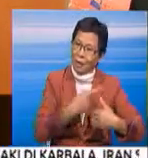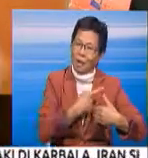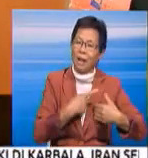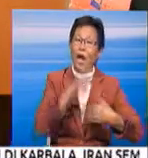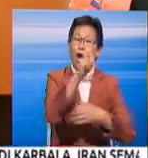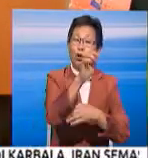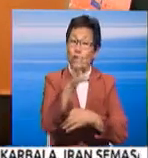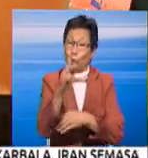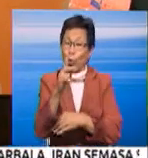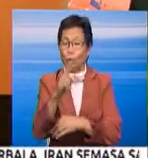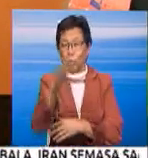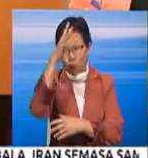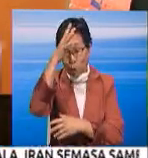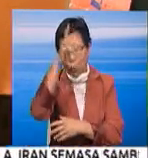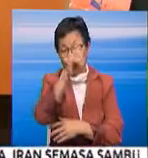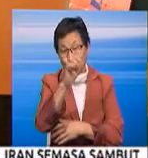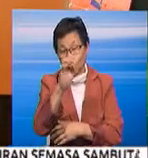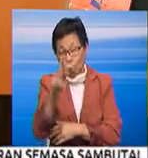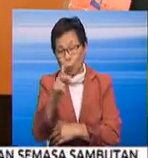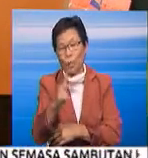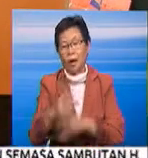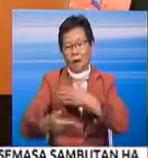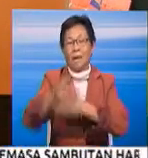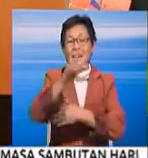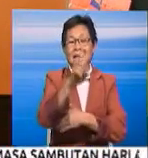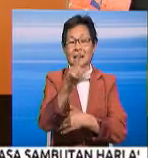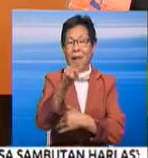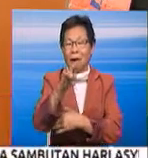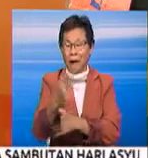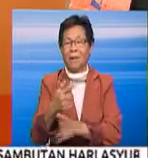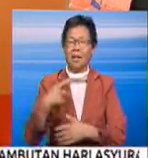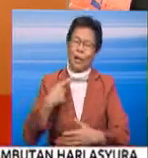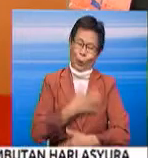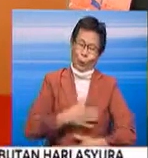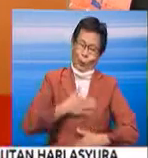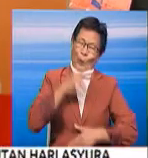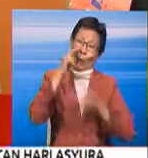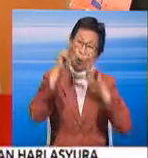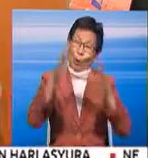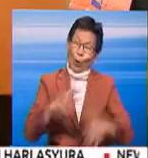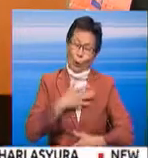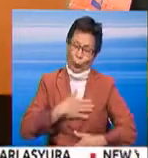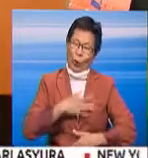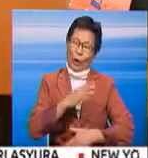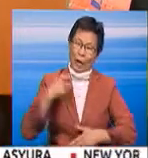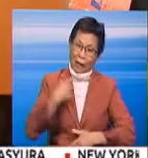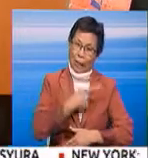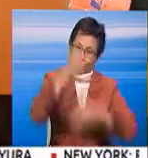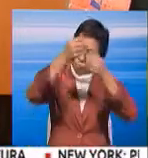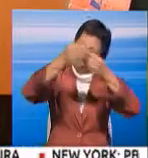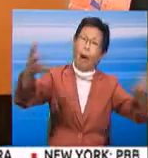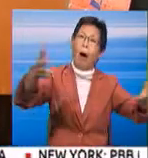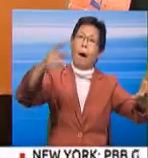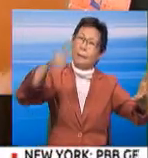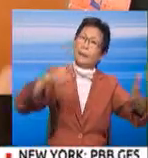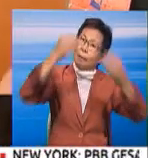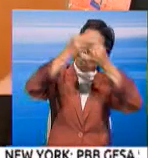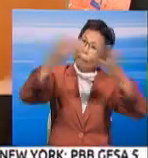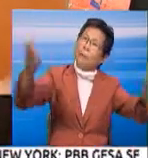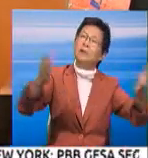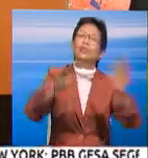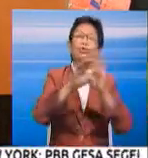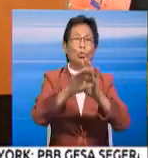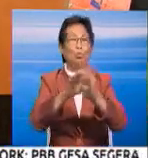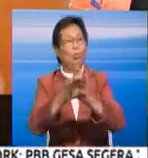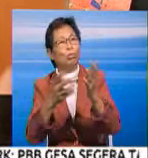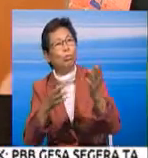dalang bukan sekadar menghiburkan penonton, bahkan kita untuk menyampaikan mesej. Macam